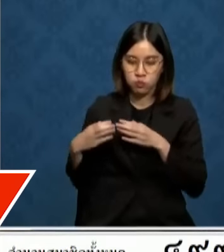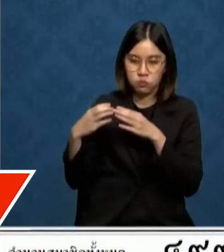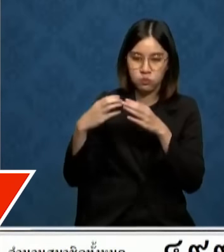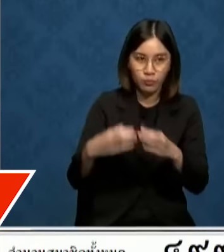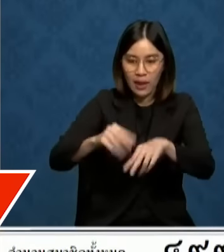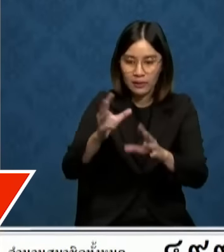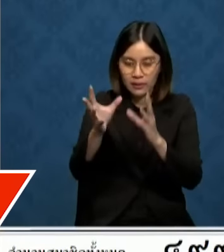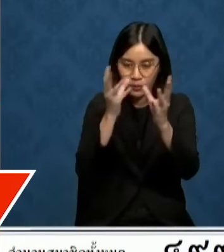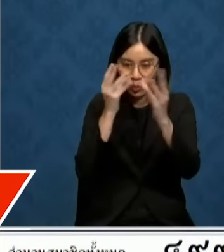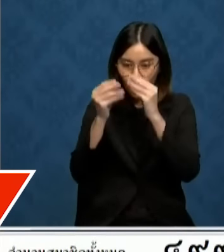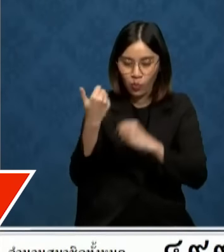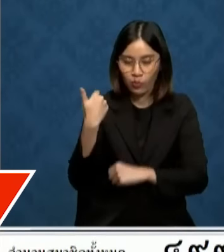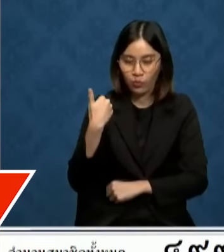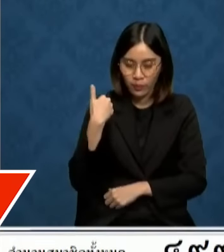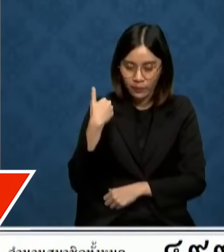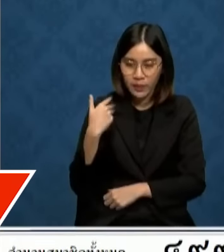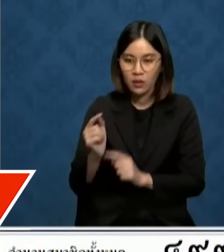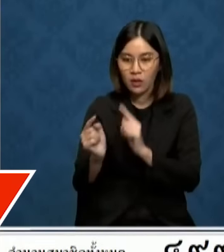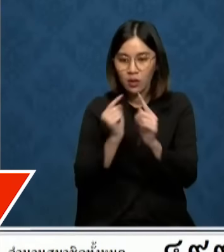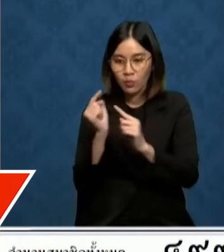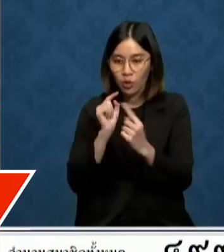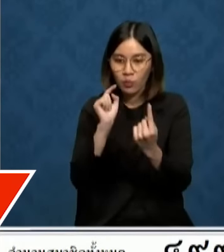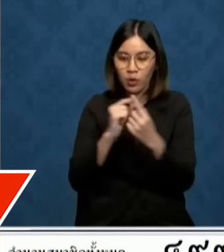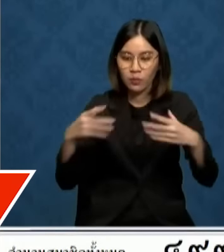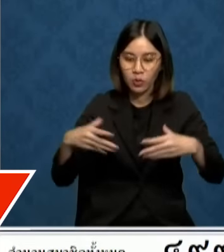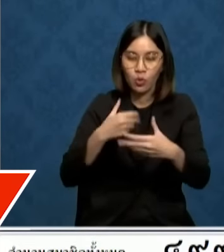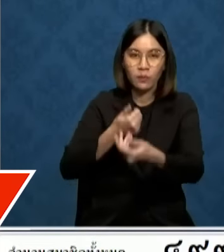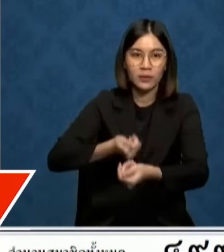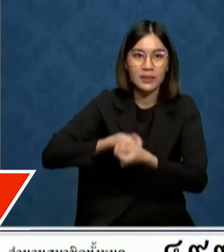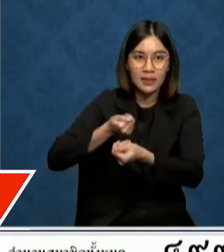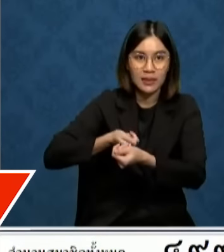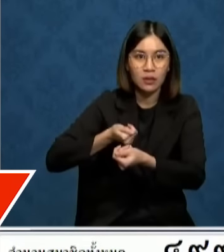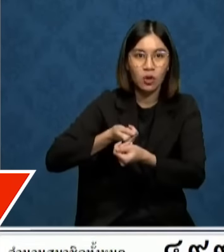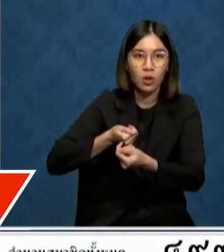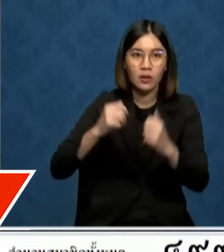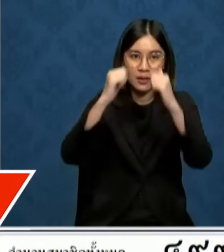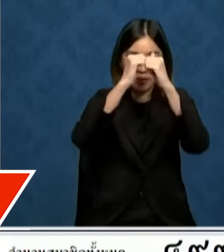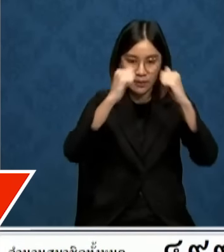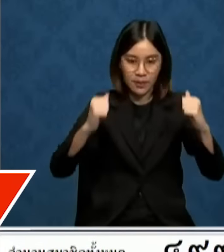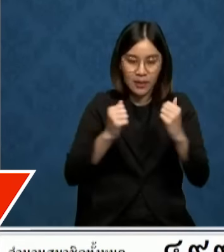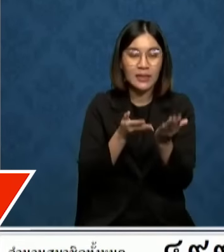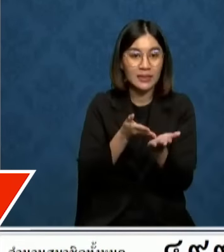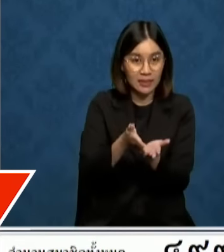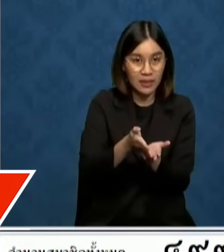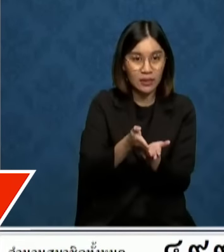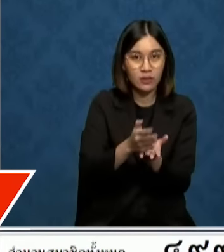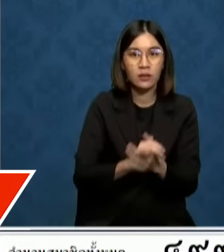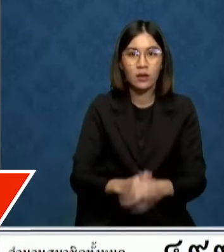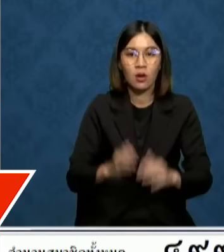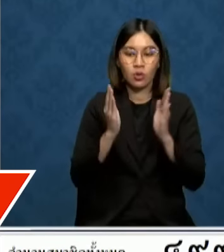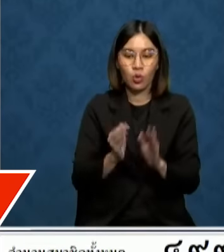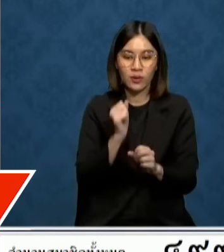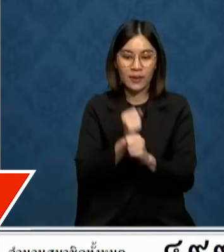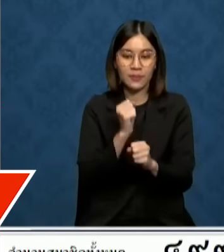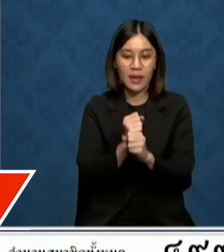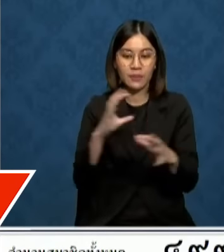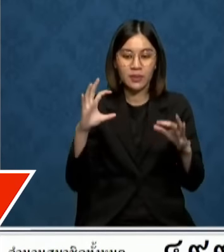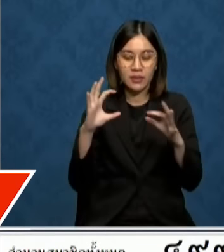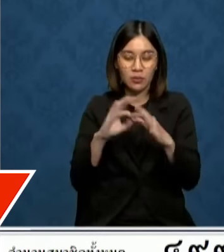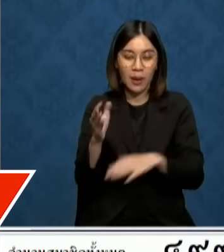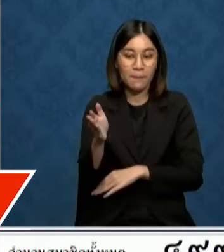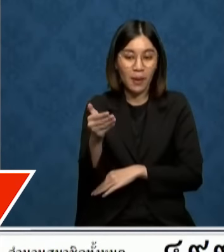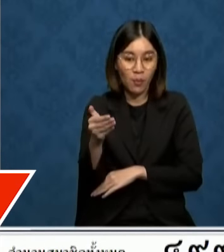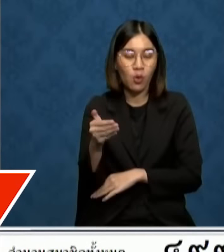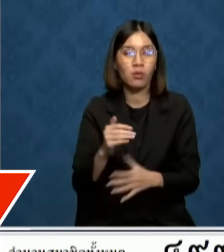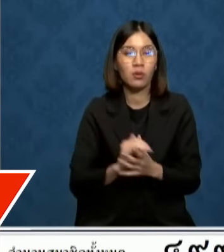พื้นที่ตรวจสอบและได้มีการพูดคุยกับเกษตรกรในพื้นที่สำนักงานเขตและเจ้าหน้าที่ประมงประจำ